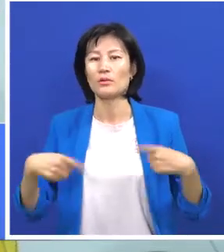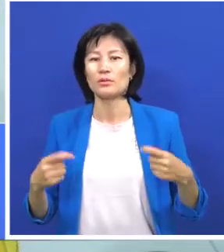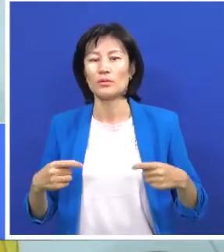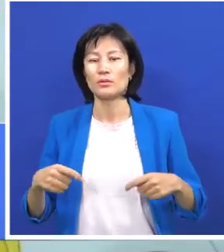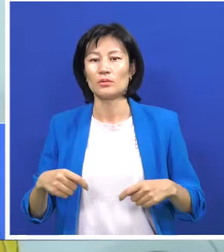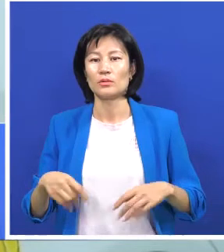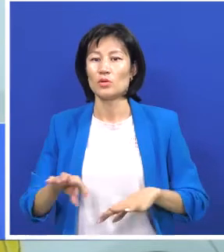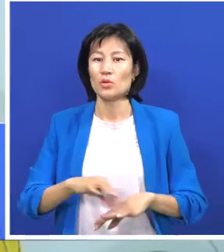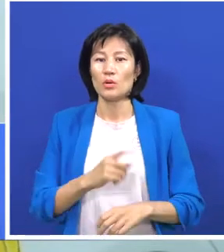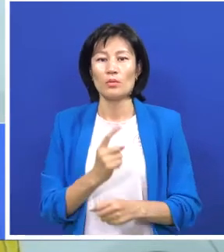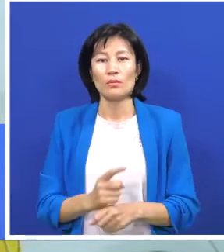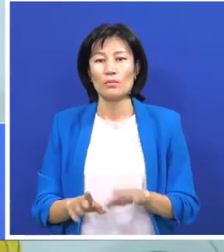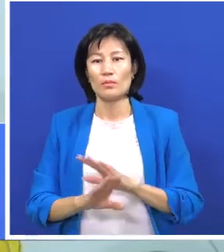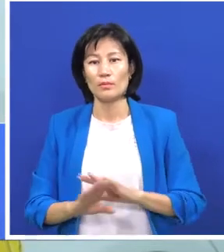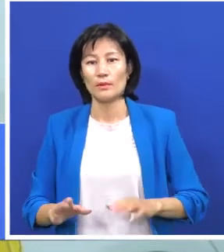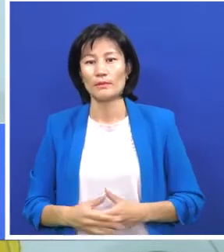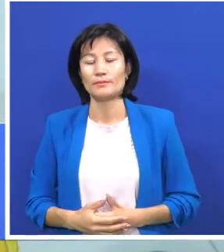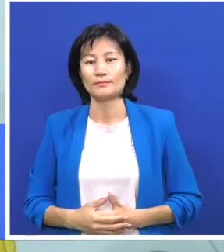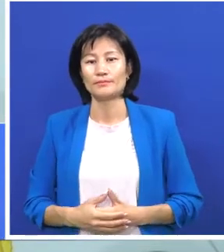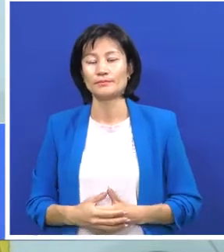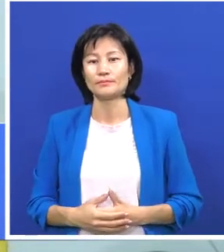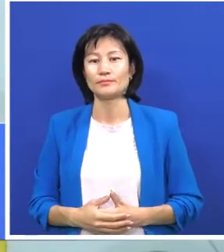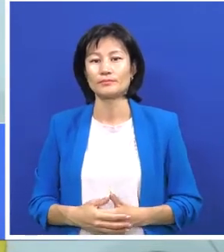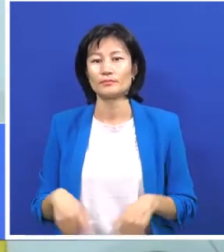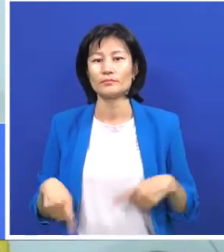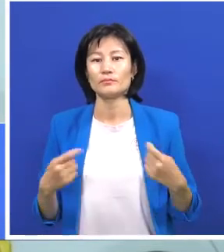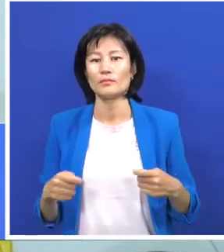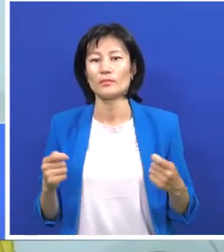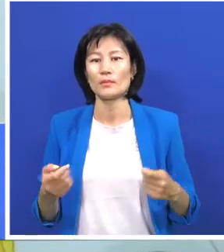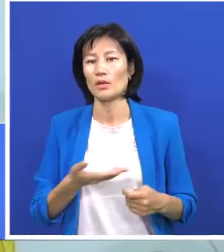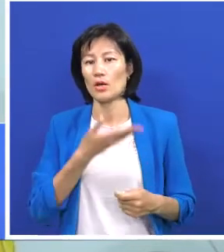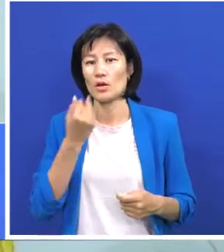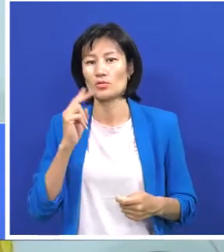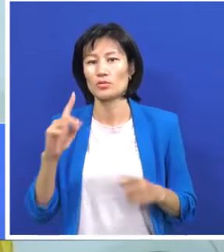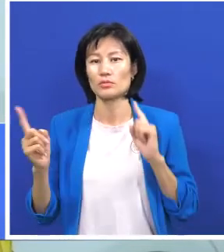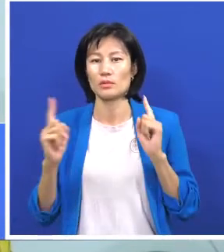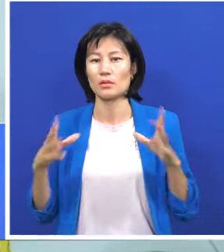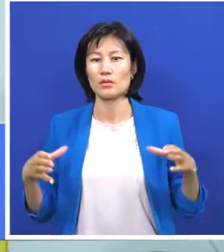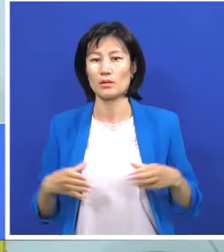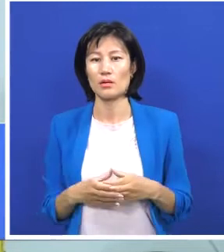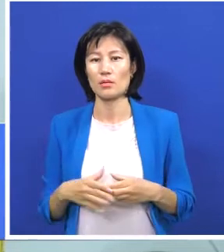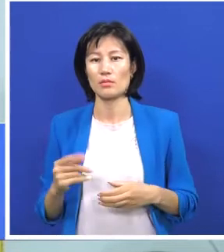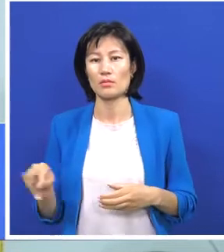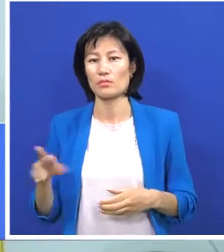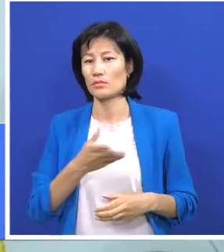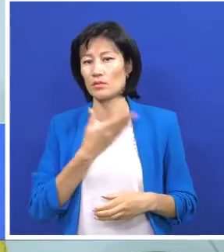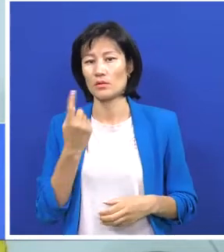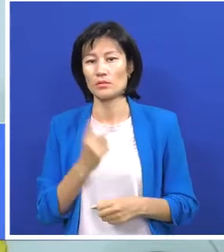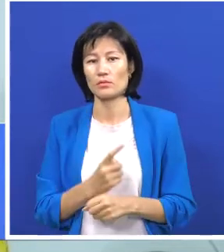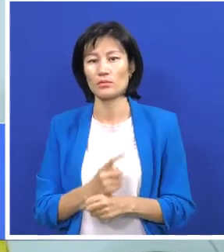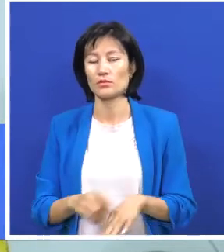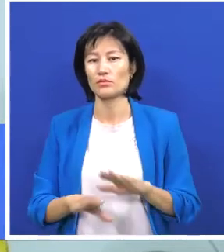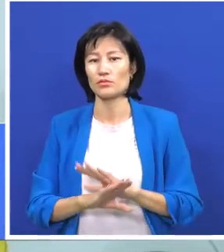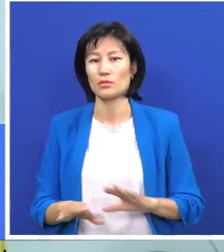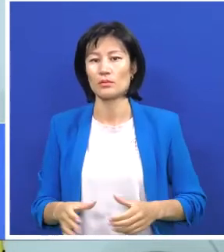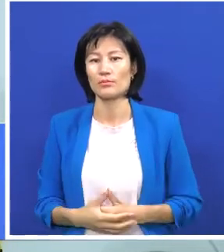іс-шараларына тыйым салынсын деп жазылған. Тойханаларға рұқсат жоқ. Жиын, семинар, конференция ешнәрсе өткізуге рұқсат әлі